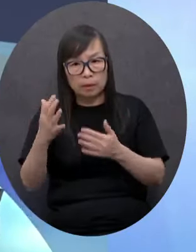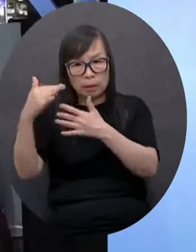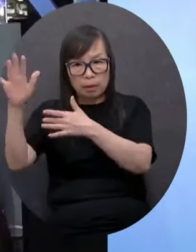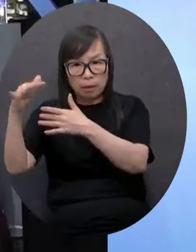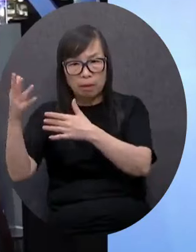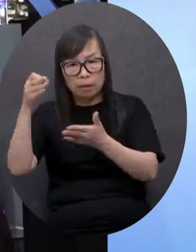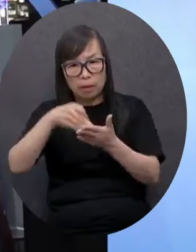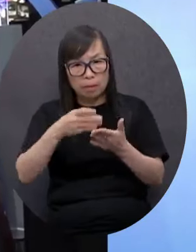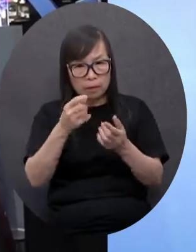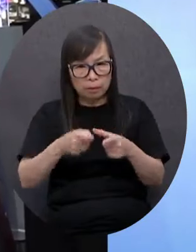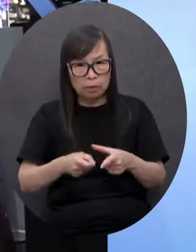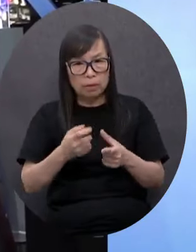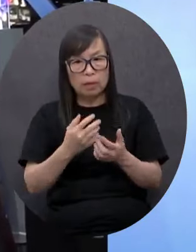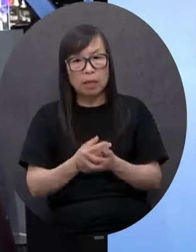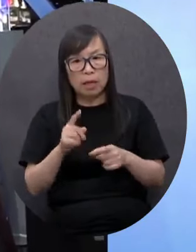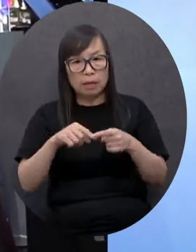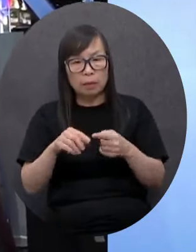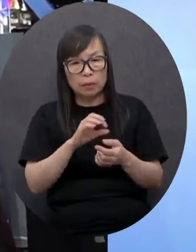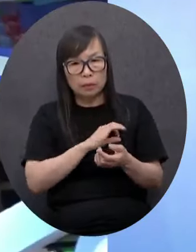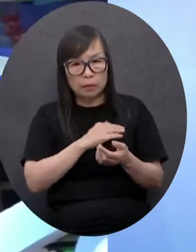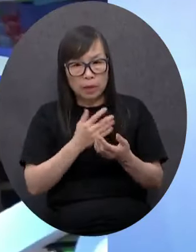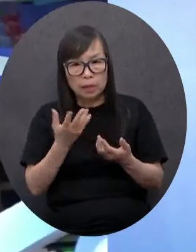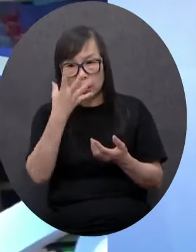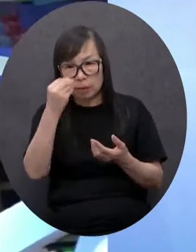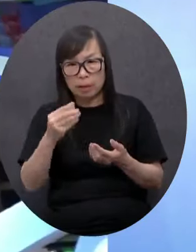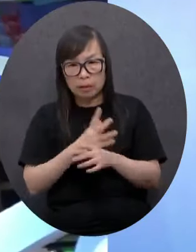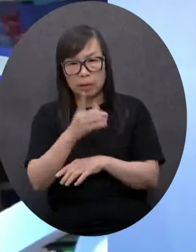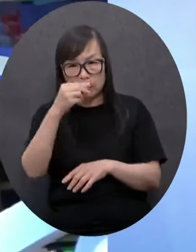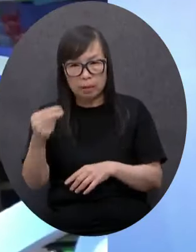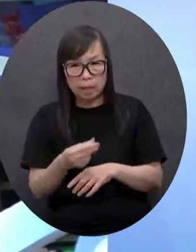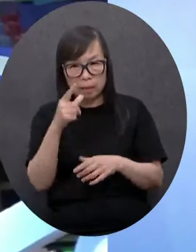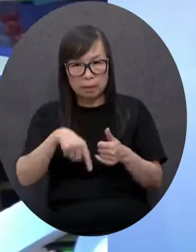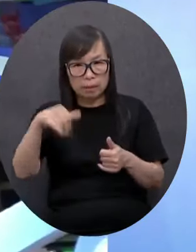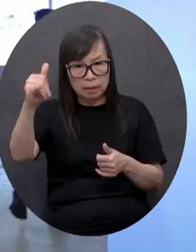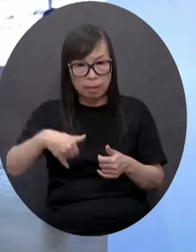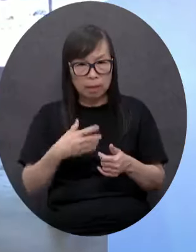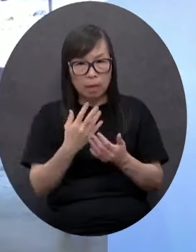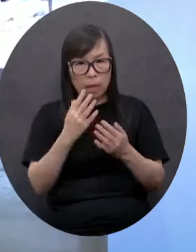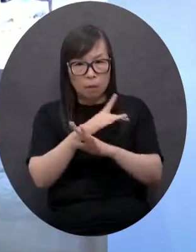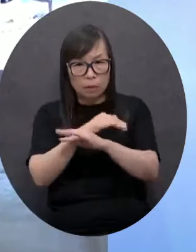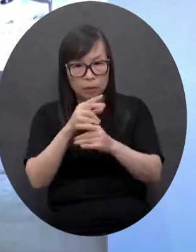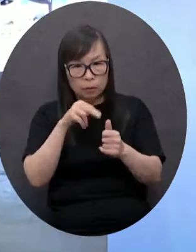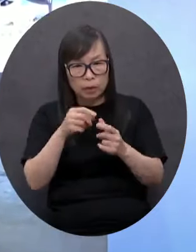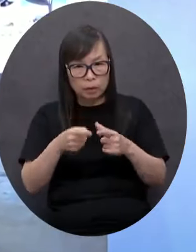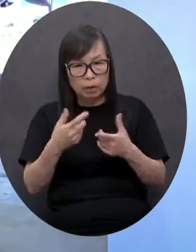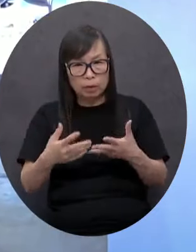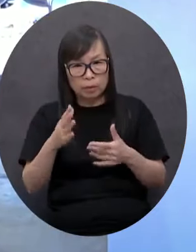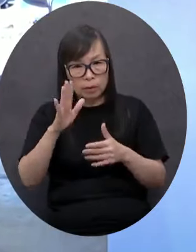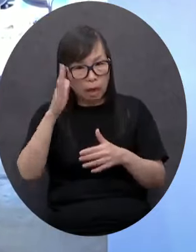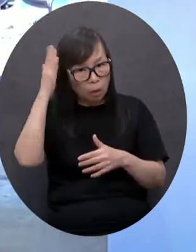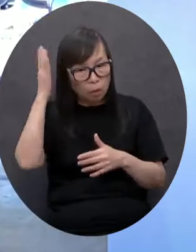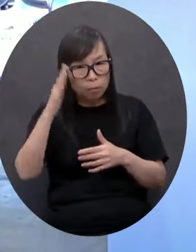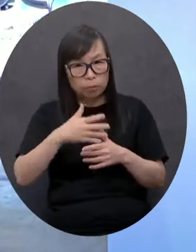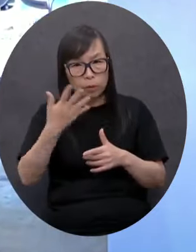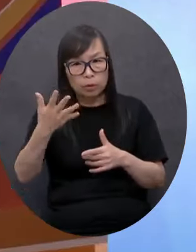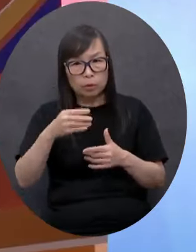海外參展商。大會預計可以吸引超過70000人次入場。會展管理公司就話，今年頭5个月在